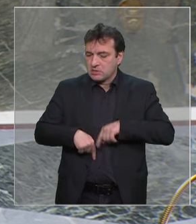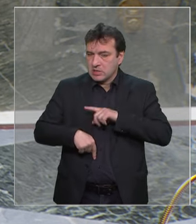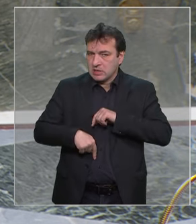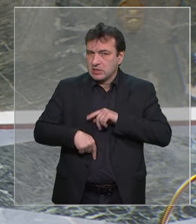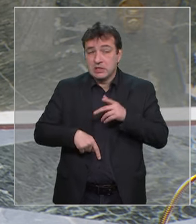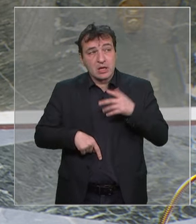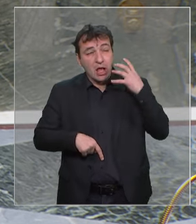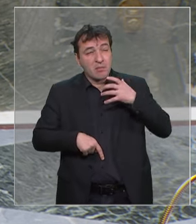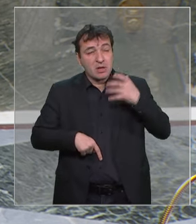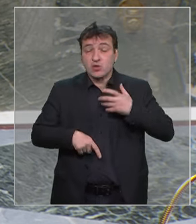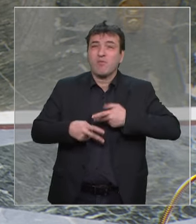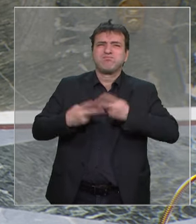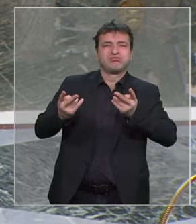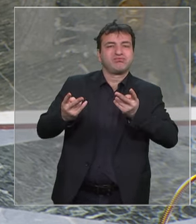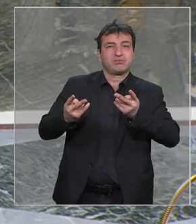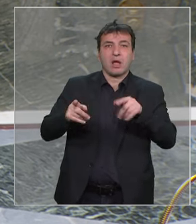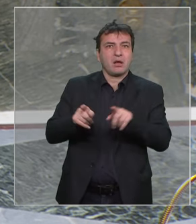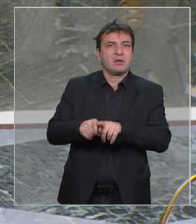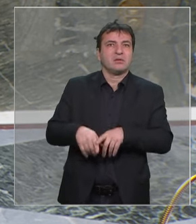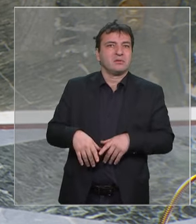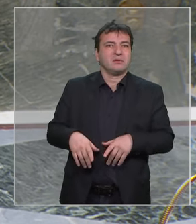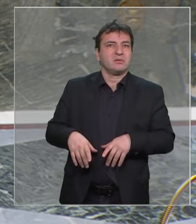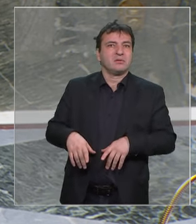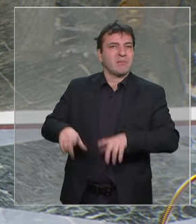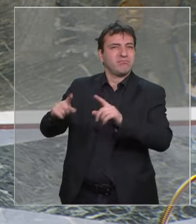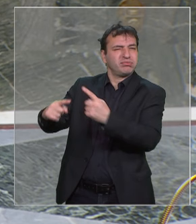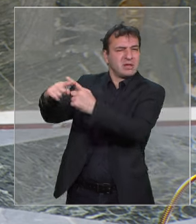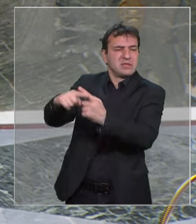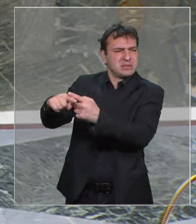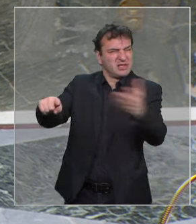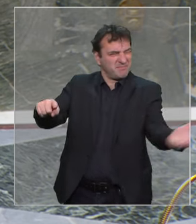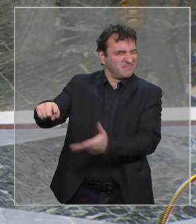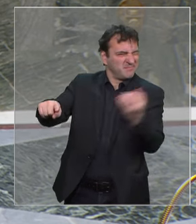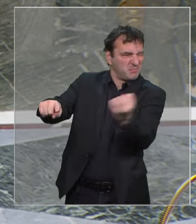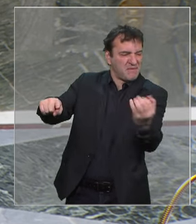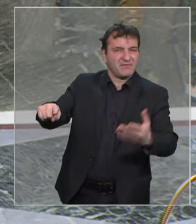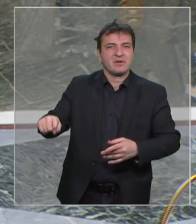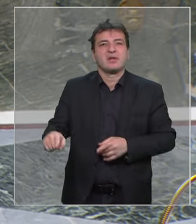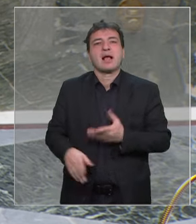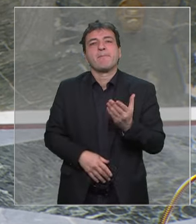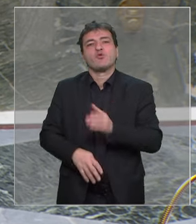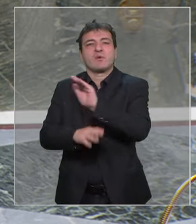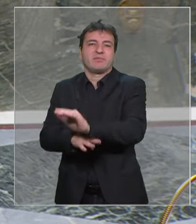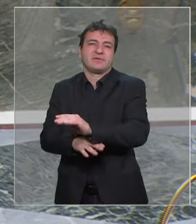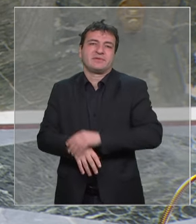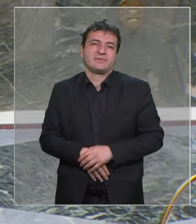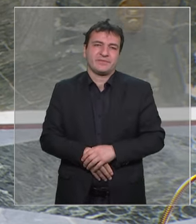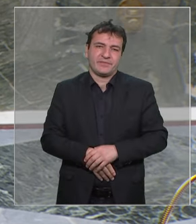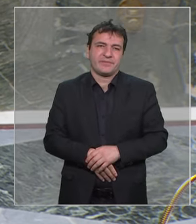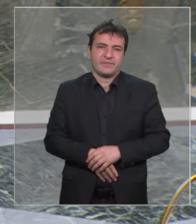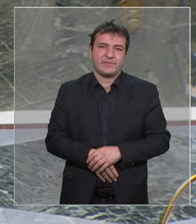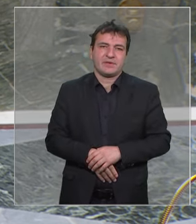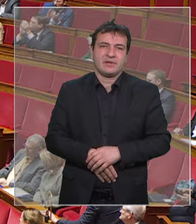M. Mélenchon, qui lui met ni plus ni moins qu'une cible sur le dos, méritent la protection de la